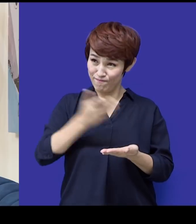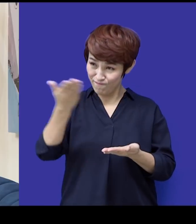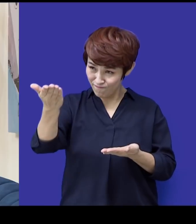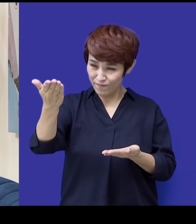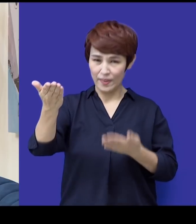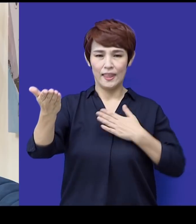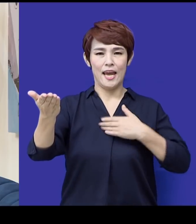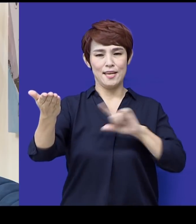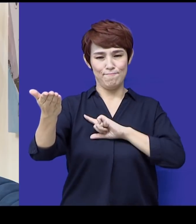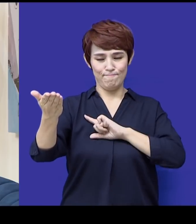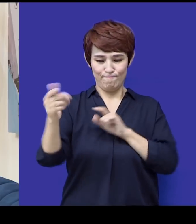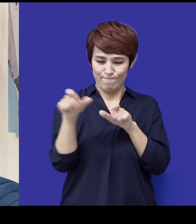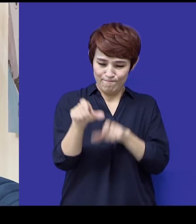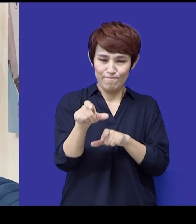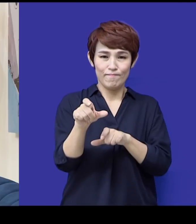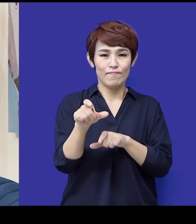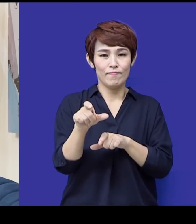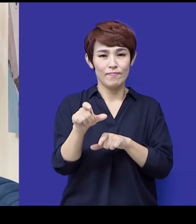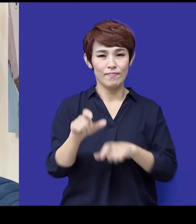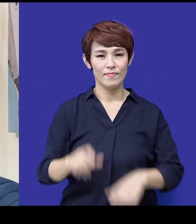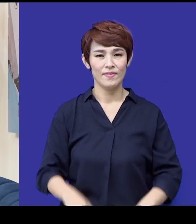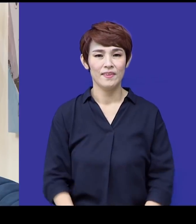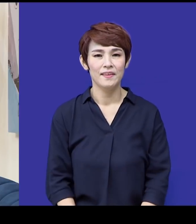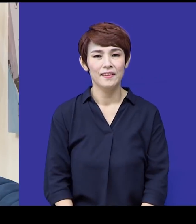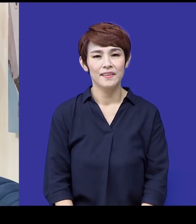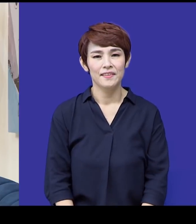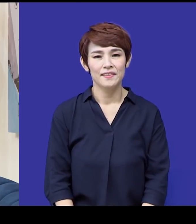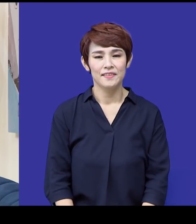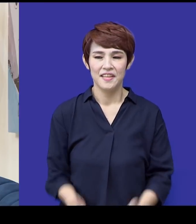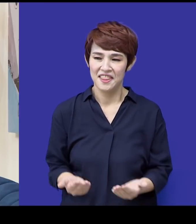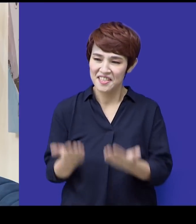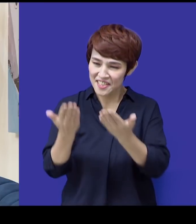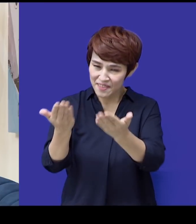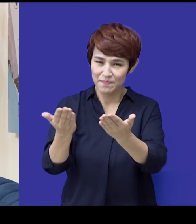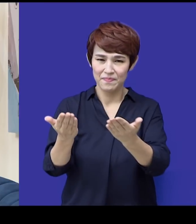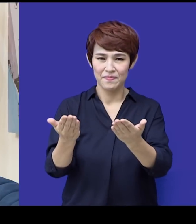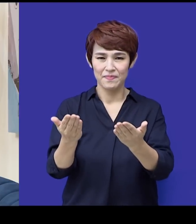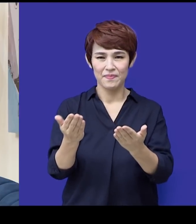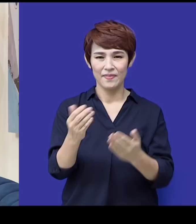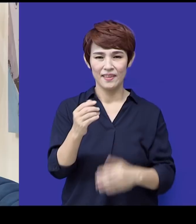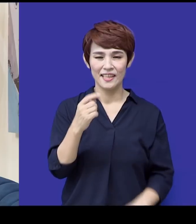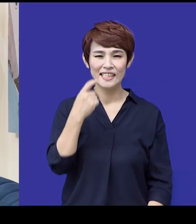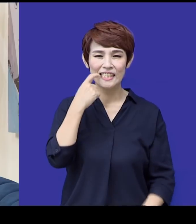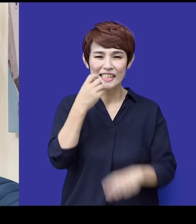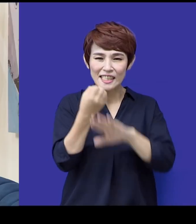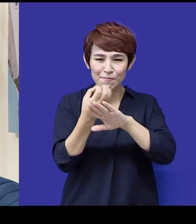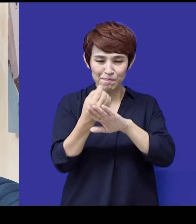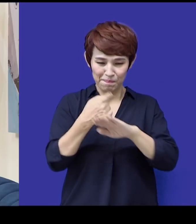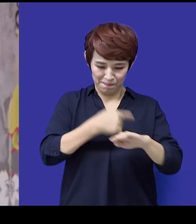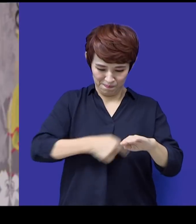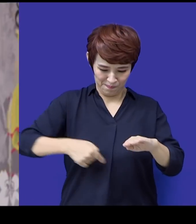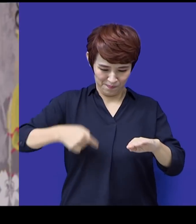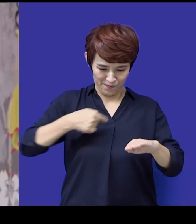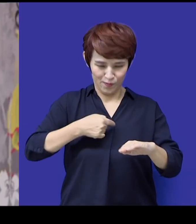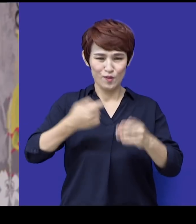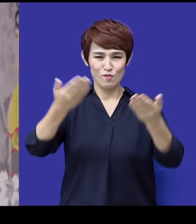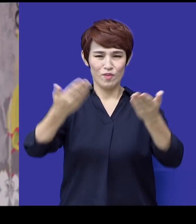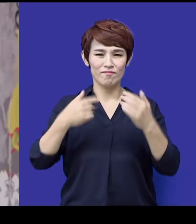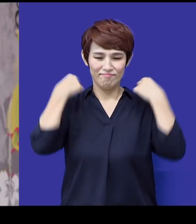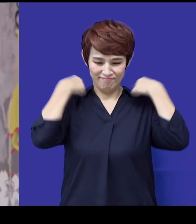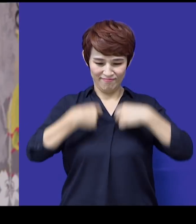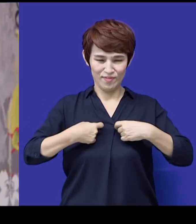제 이름이 있습니다. 이렇게 보니까 그 드림 이름에서 이렇게 주더라고요. 근데